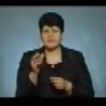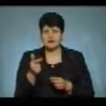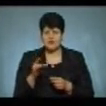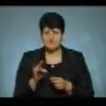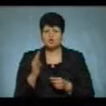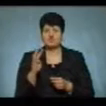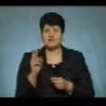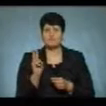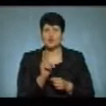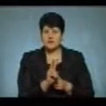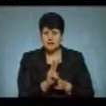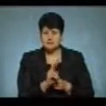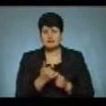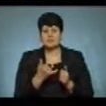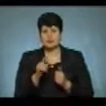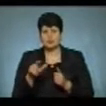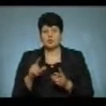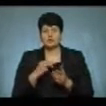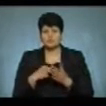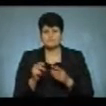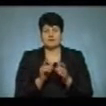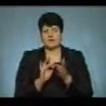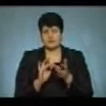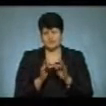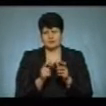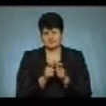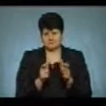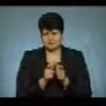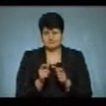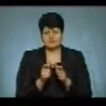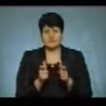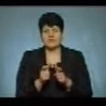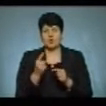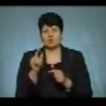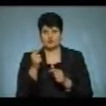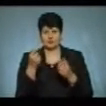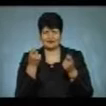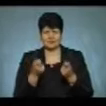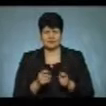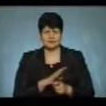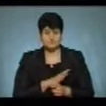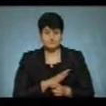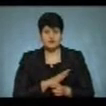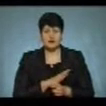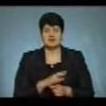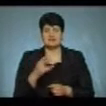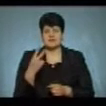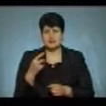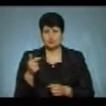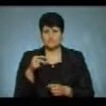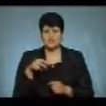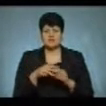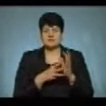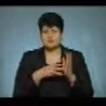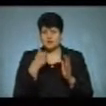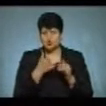у тролейбусі. Для пасажирів, які придбали електронний квиток чи картку тернополянина, на гривню дешевше. Зазначу, від 20 грудня